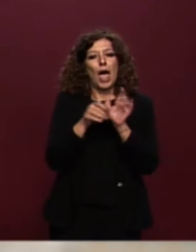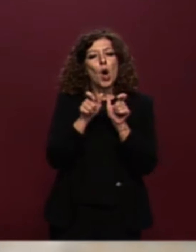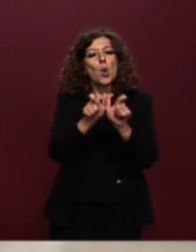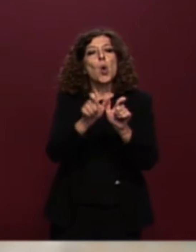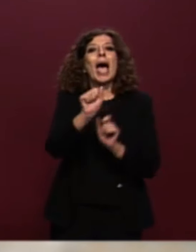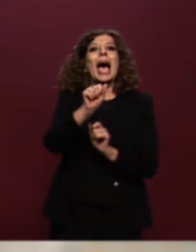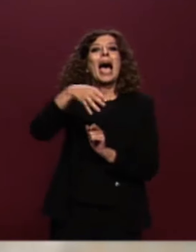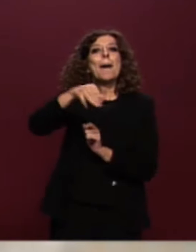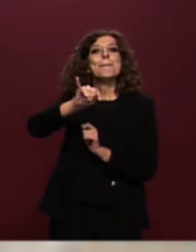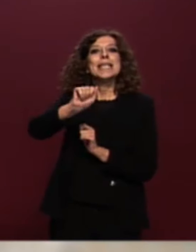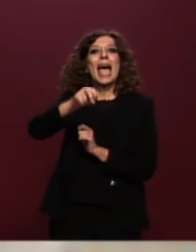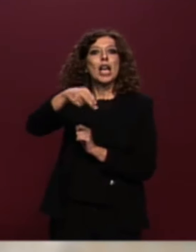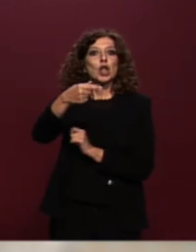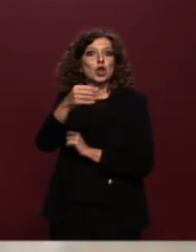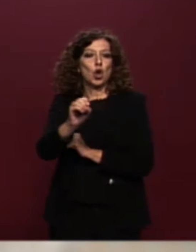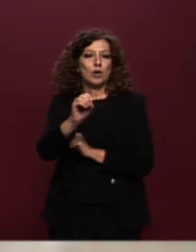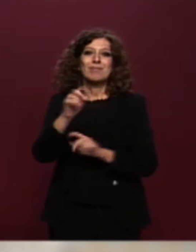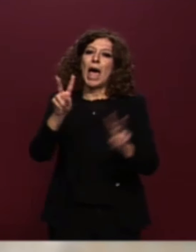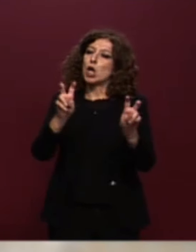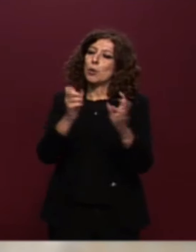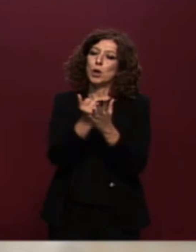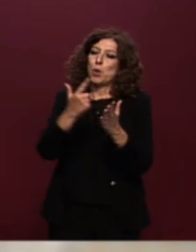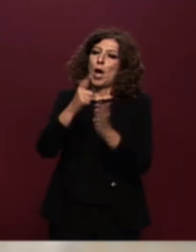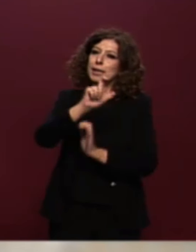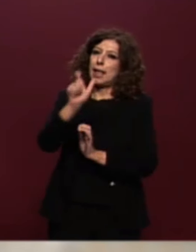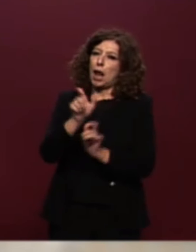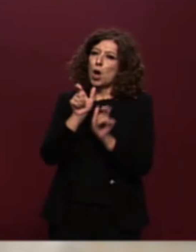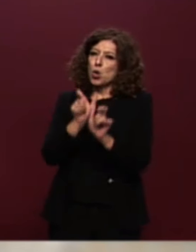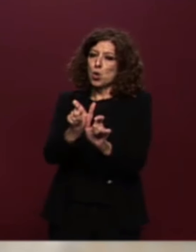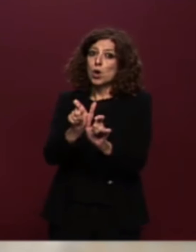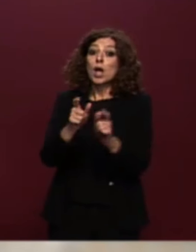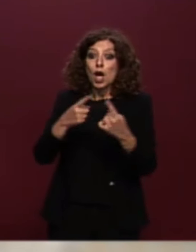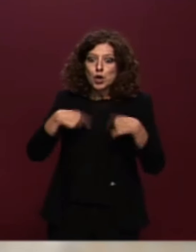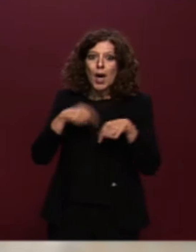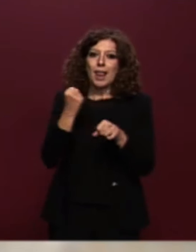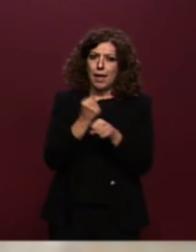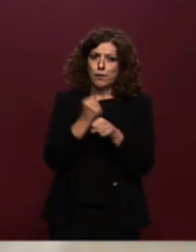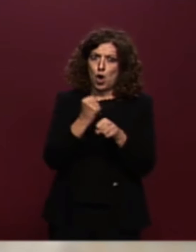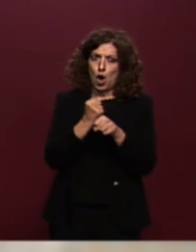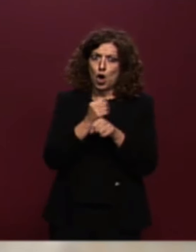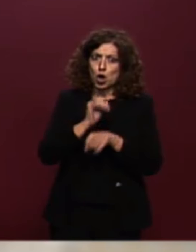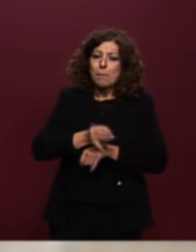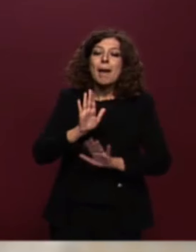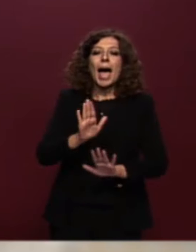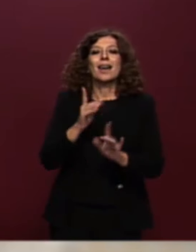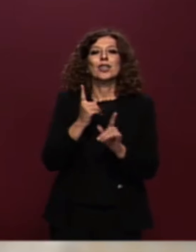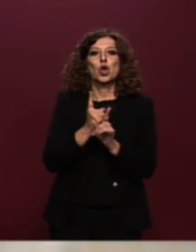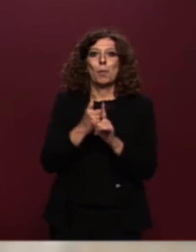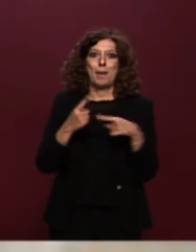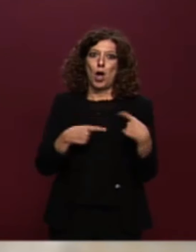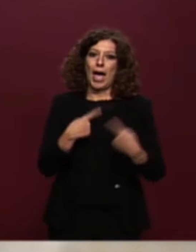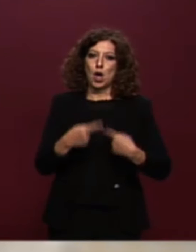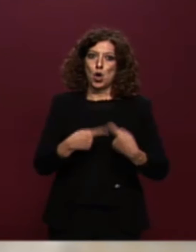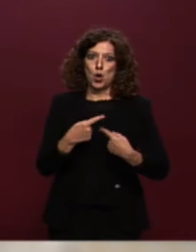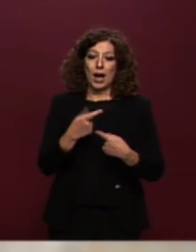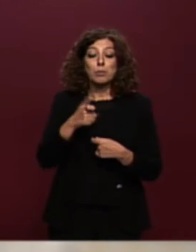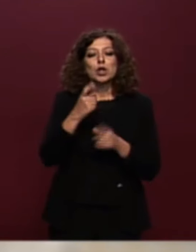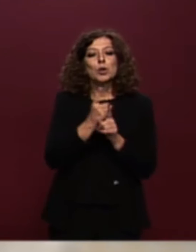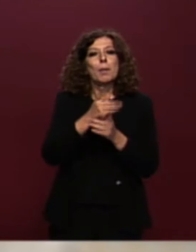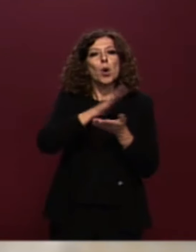molto importante per l'Italia e su cui da noi si è fatto molto, ma molto rimane da fare per le bonifiche, per la